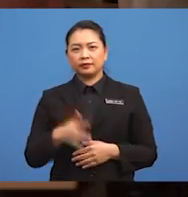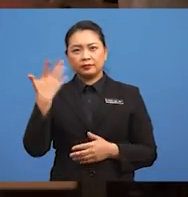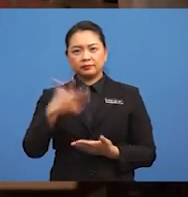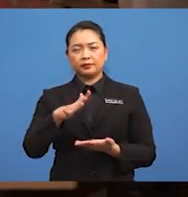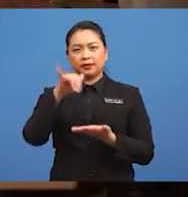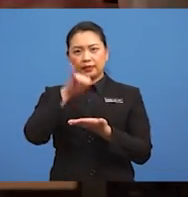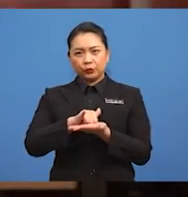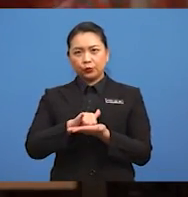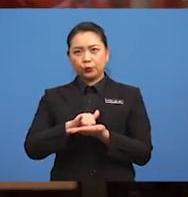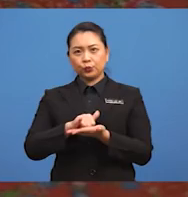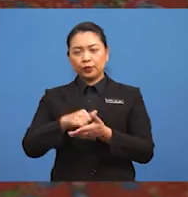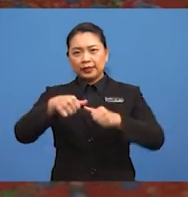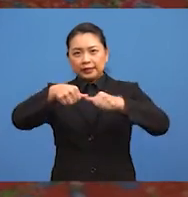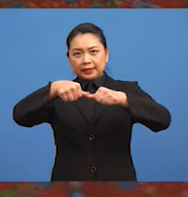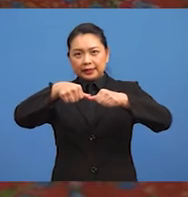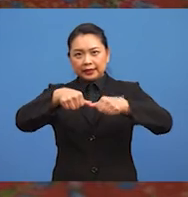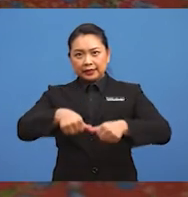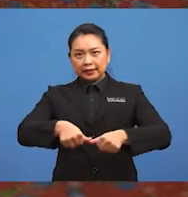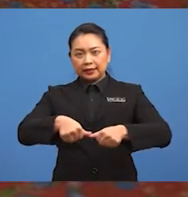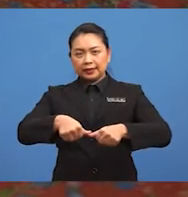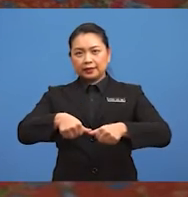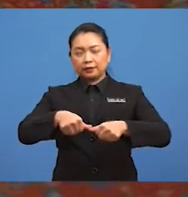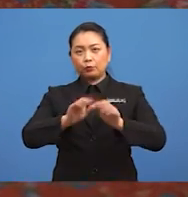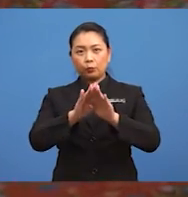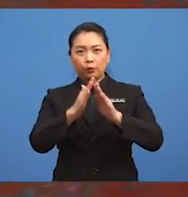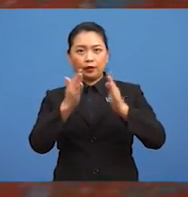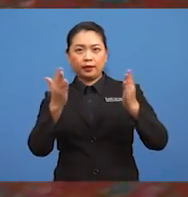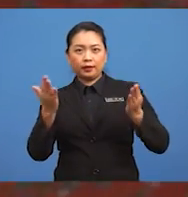Setelah itu, tekan buka klem belakang kong sisi